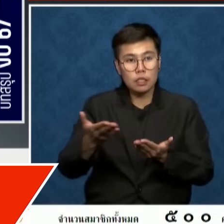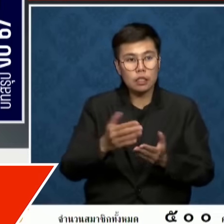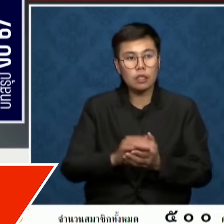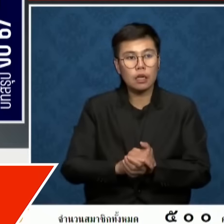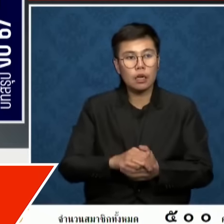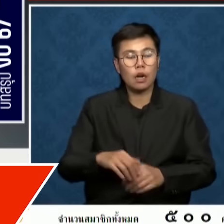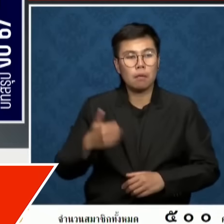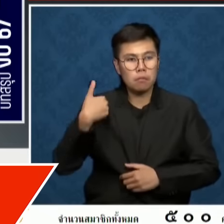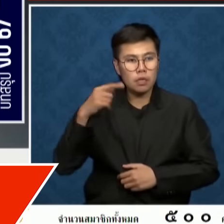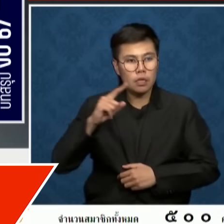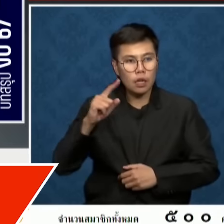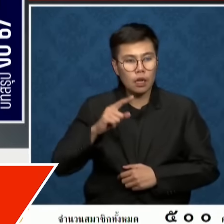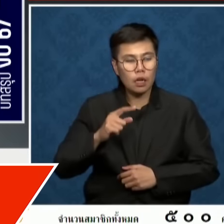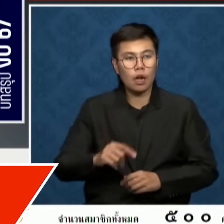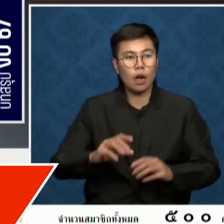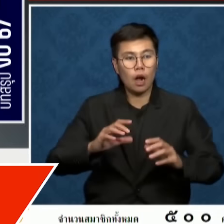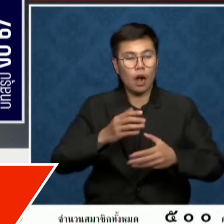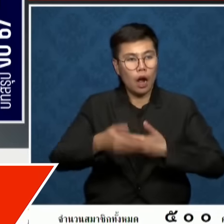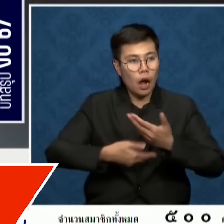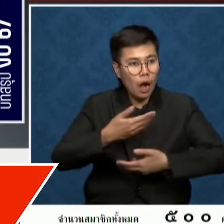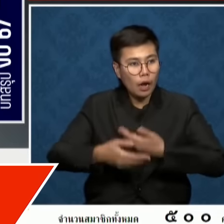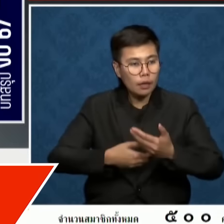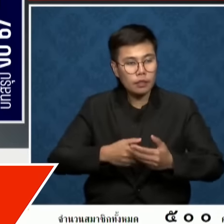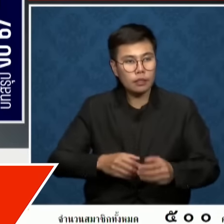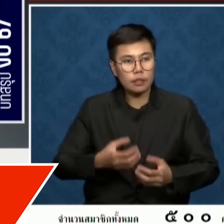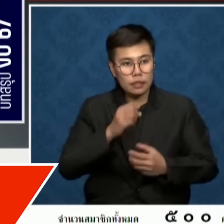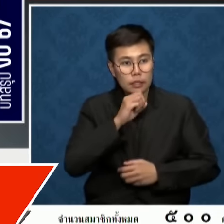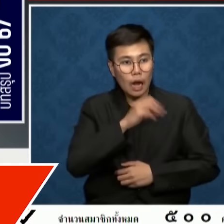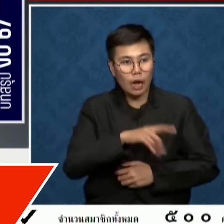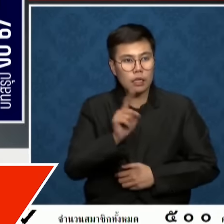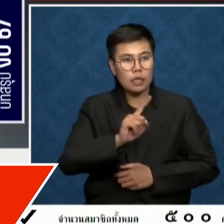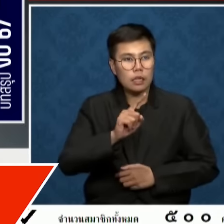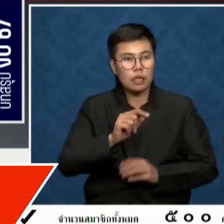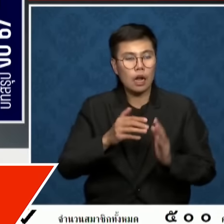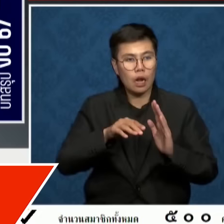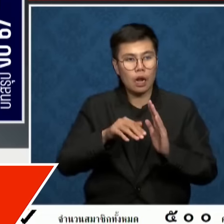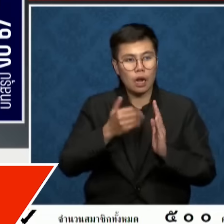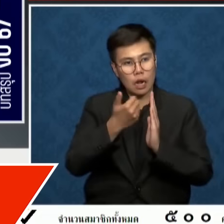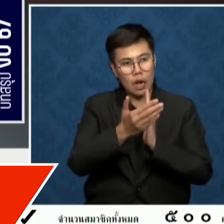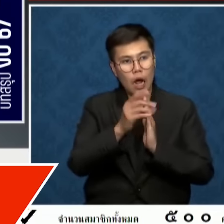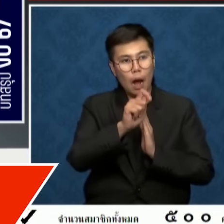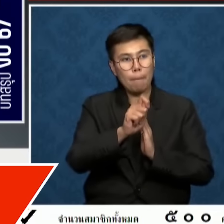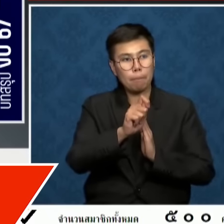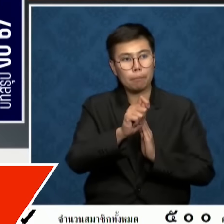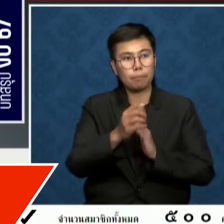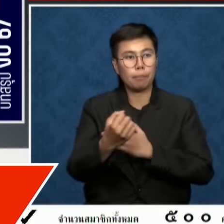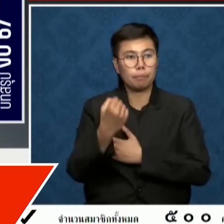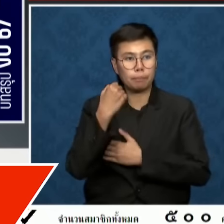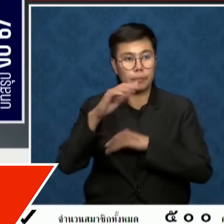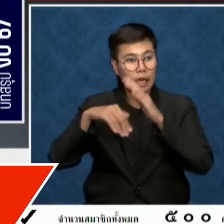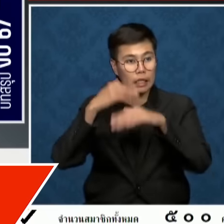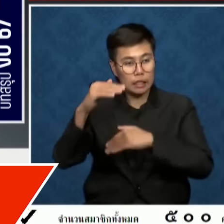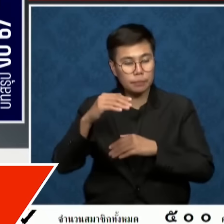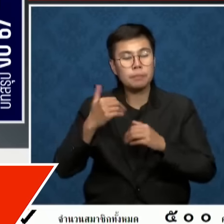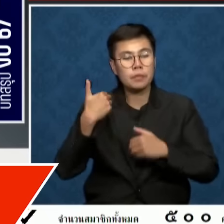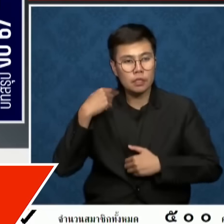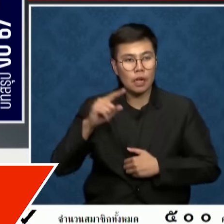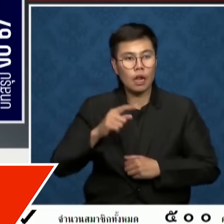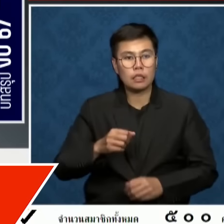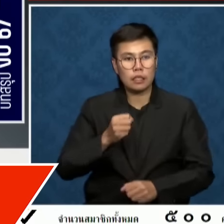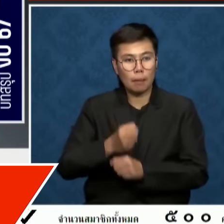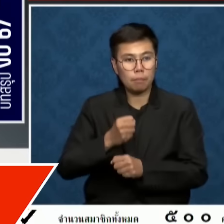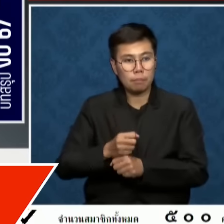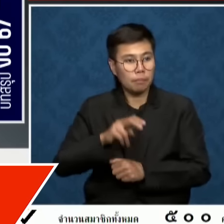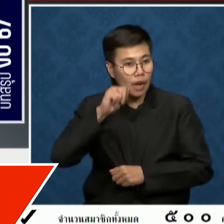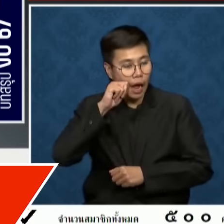ปรัคยะเซต files?ดยจุรินซี่ในพืนที่จทำันไ สี่ยืงพลาตธธาบประบา